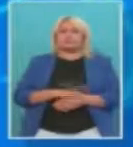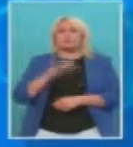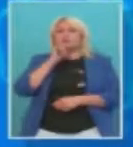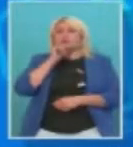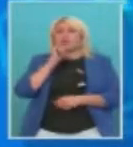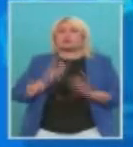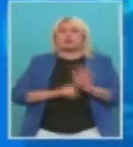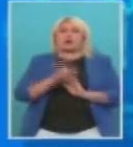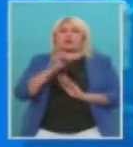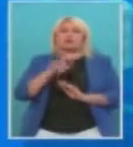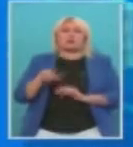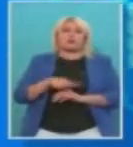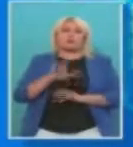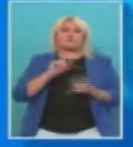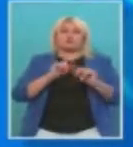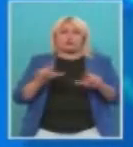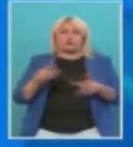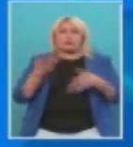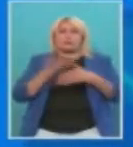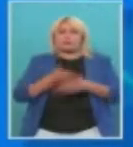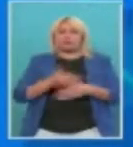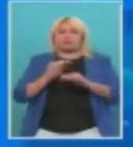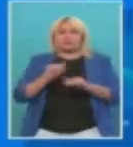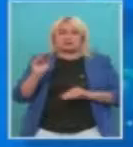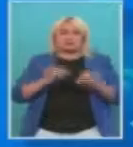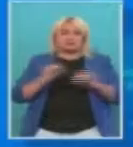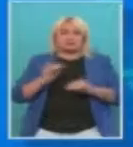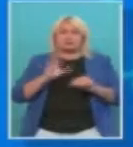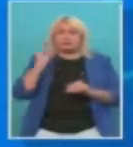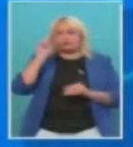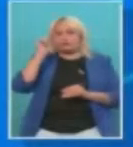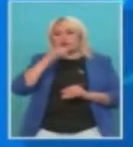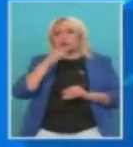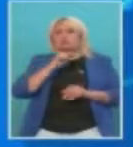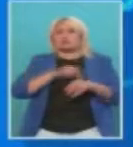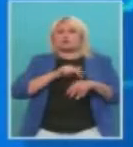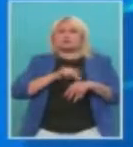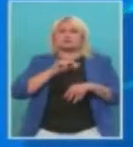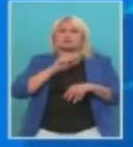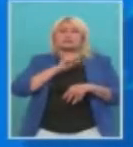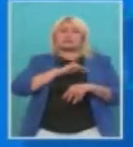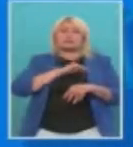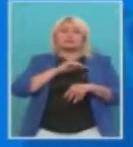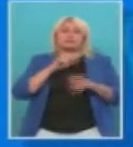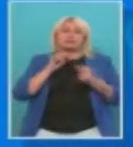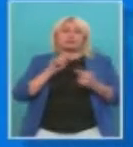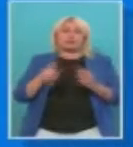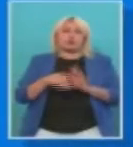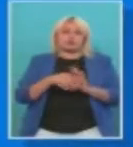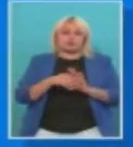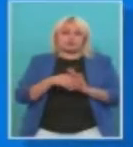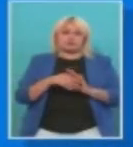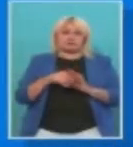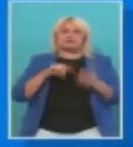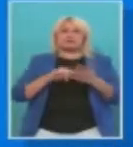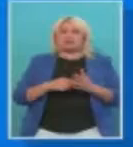Кустанае стартовала акция «Дорога в школу». Помочь собрать детей к учебному году вышли сотрудники департамента по противодействию коррупции.